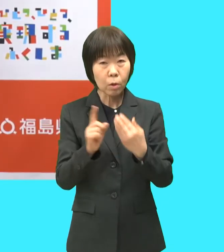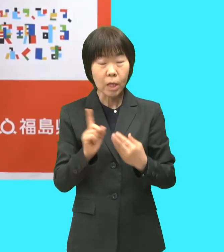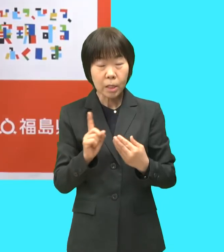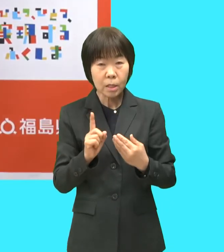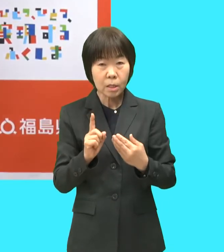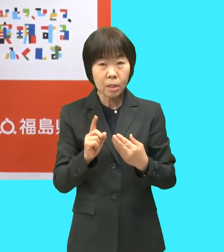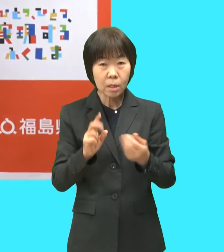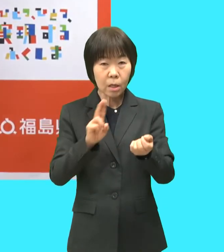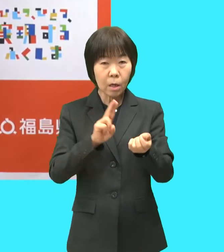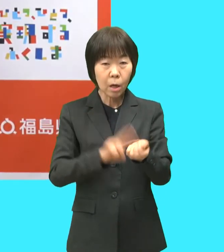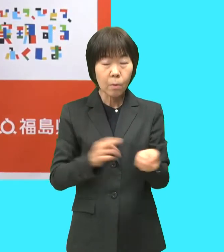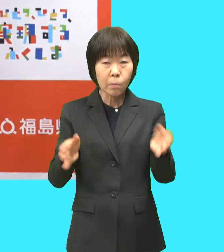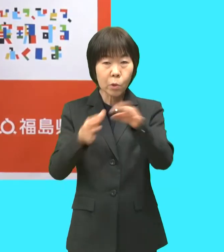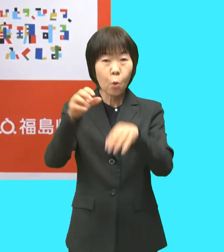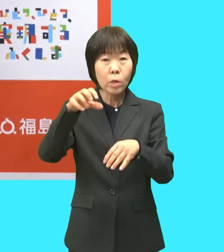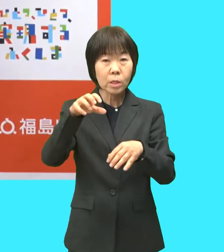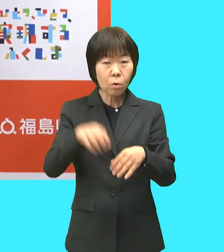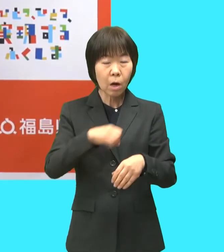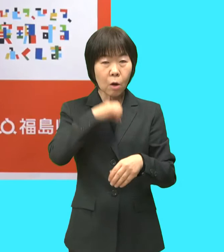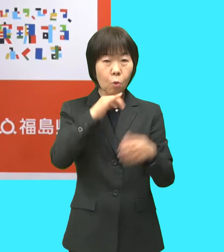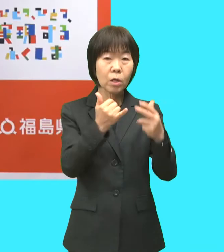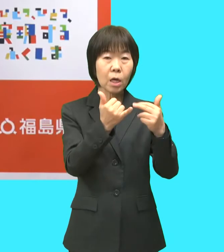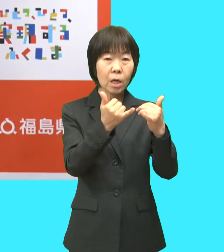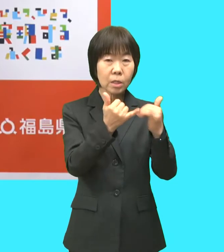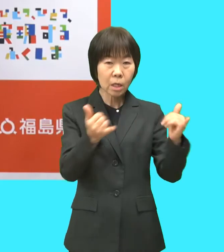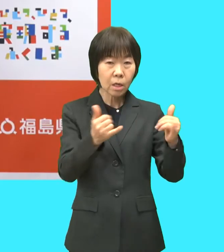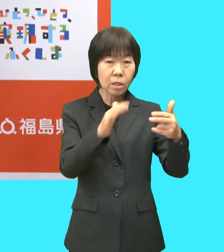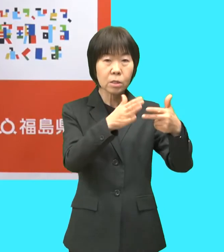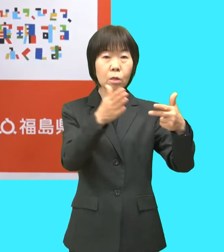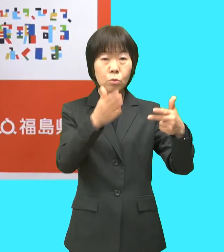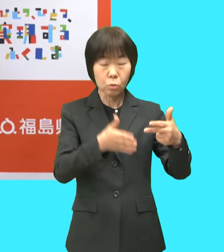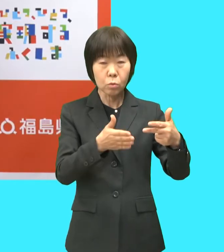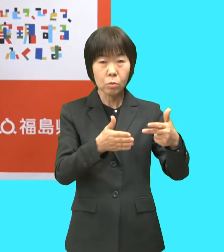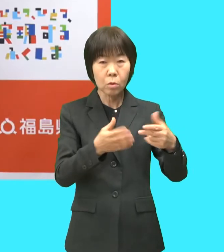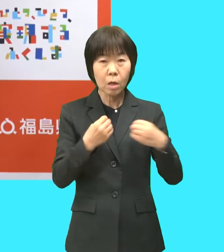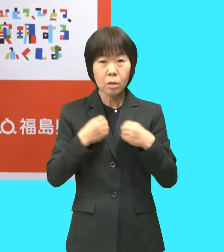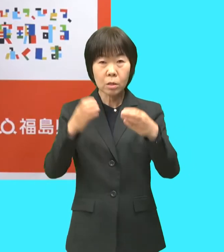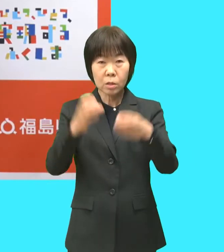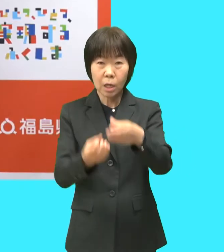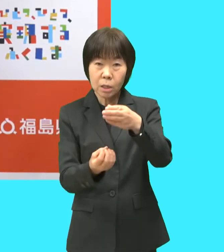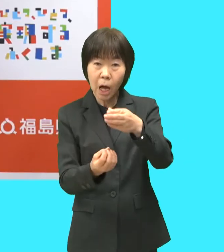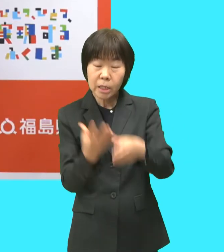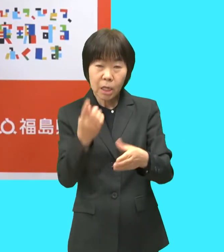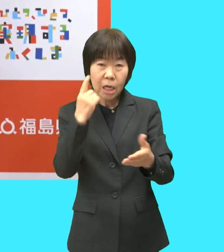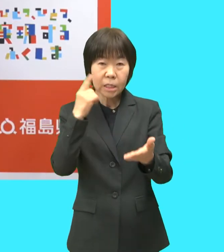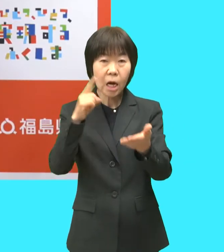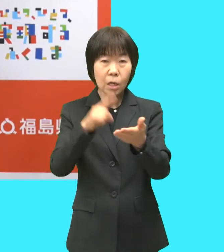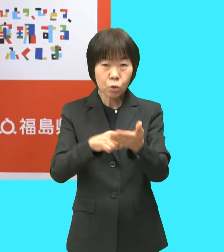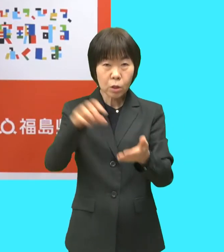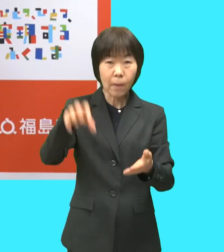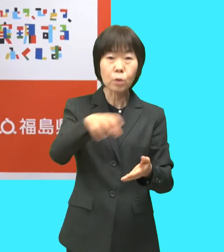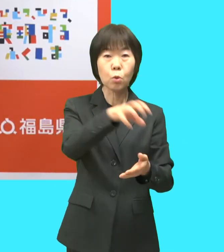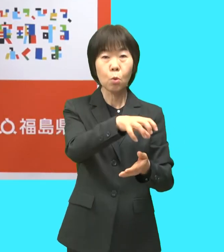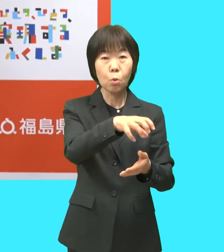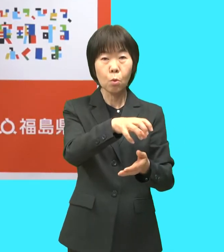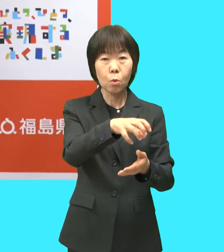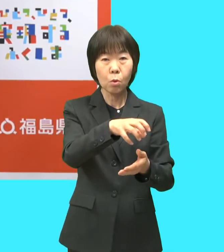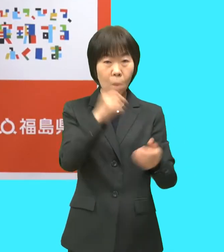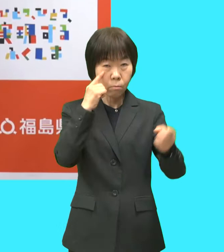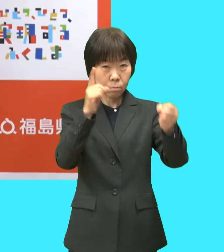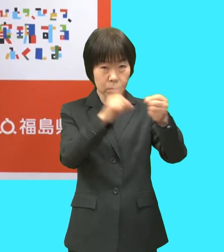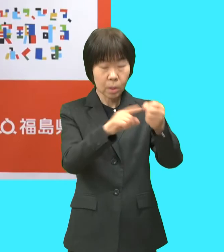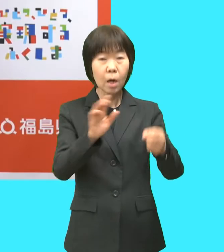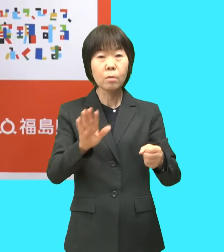に医療機関ですとか高齢者施設ですとかクラスターが発生しやすいところをターゲットにしています